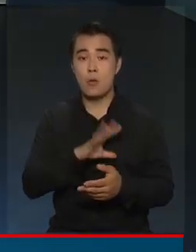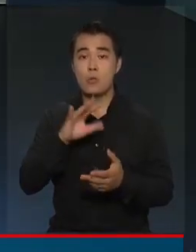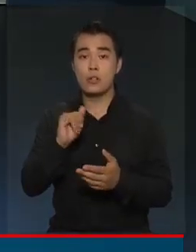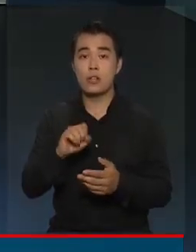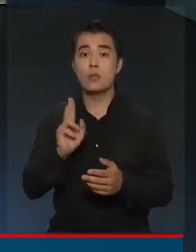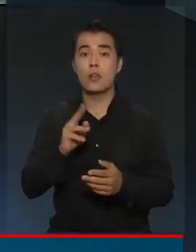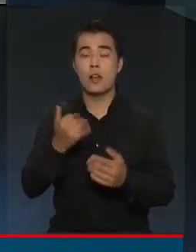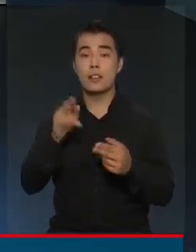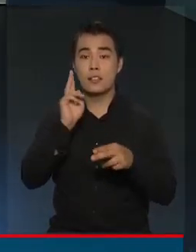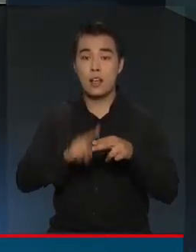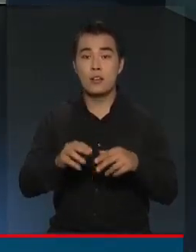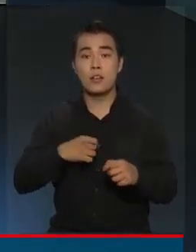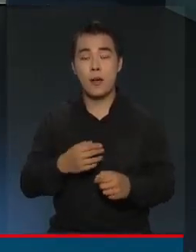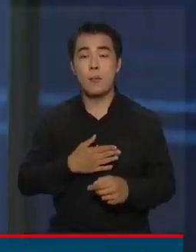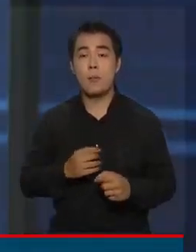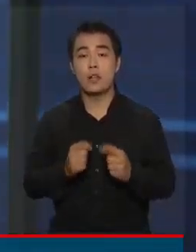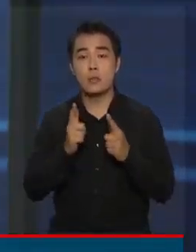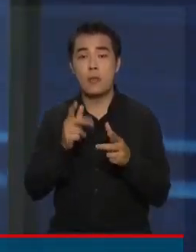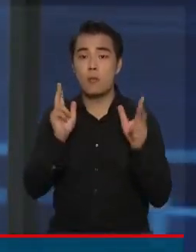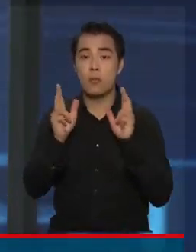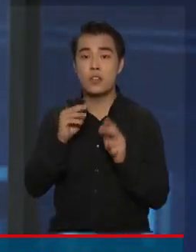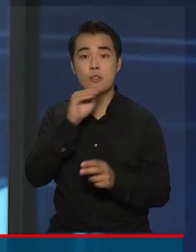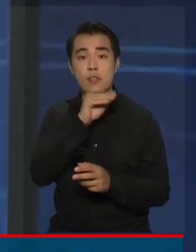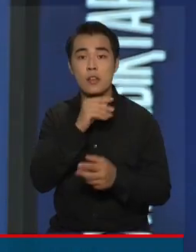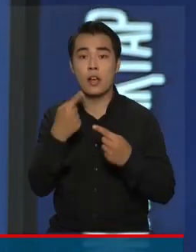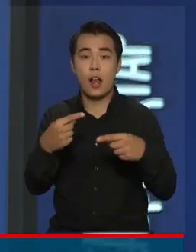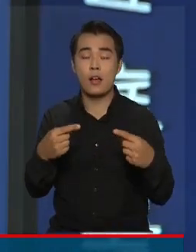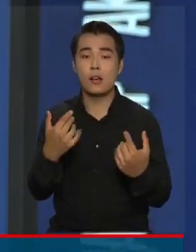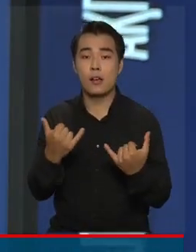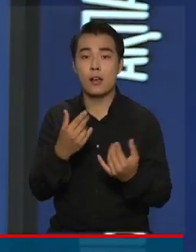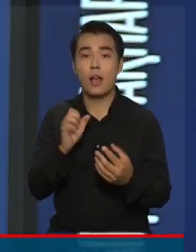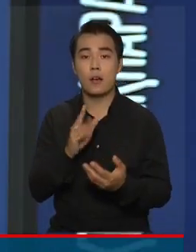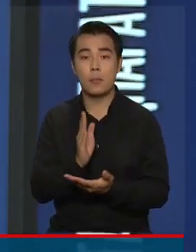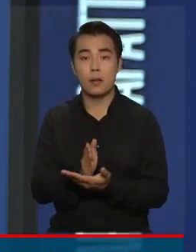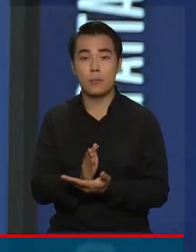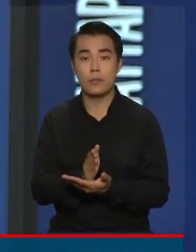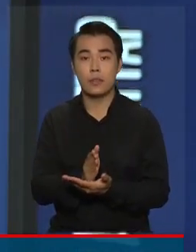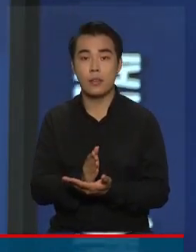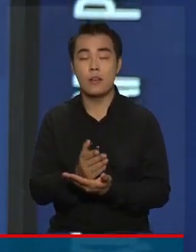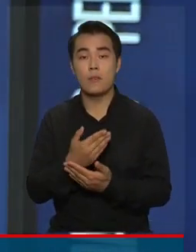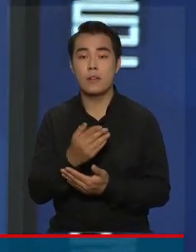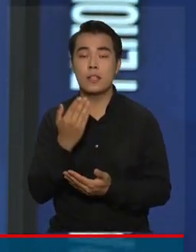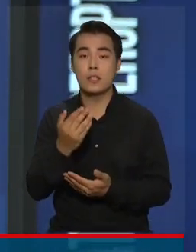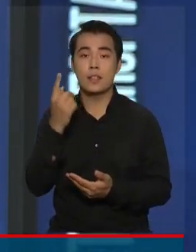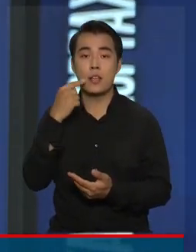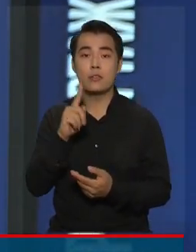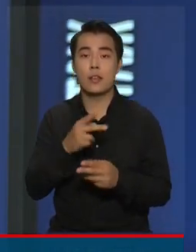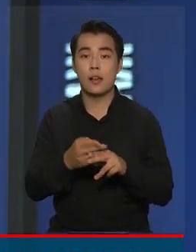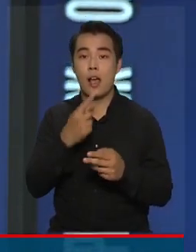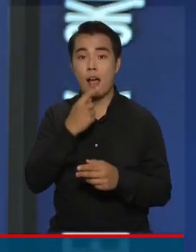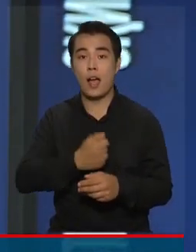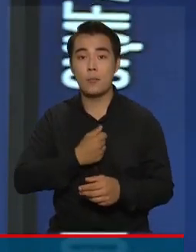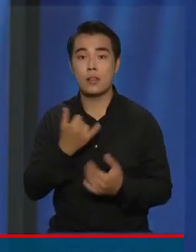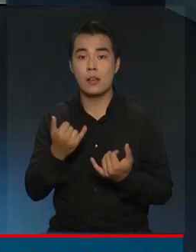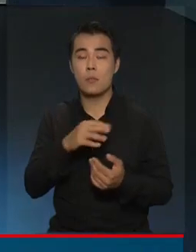я заканчиваю, я поступаю, я там строю жизнь свою в той или иной сфере. Вы знаете, поскольку ребята служат в армии и